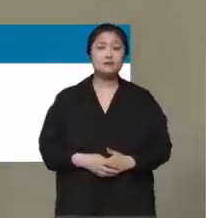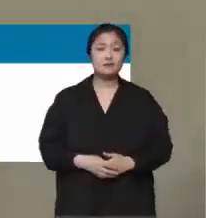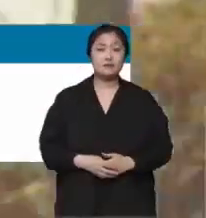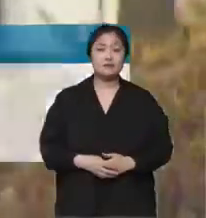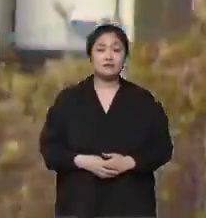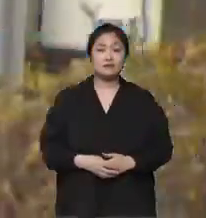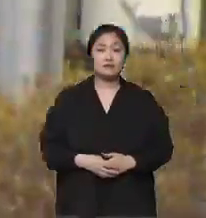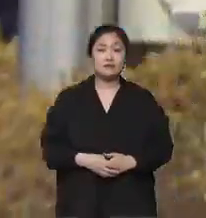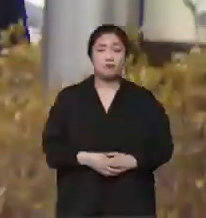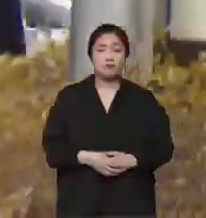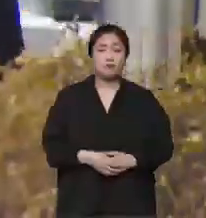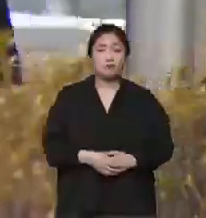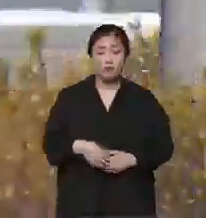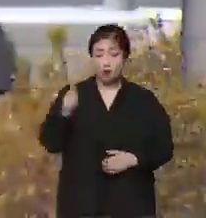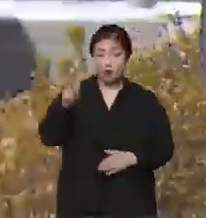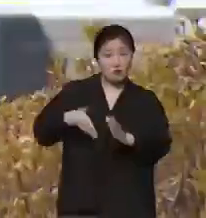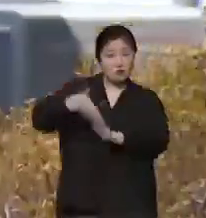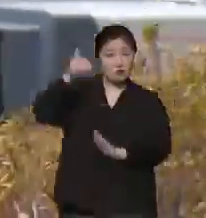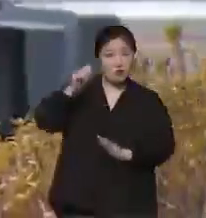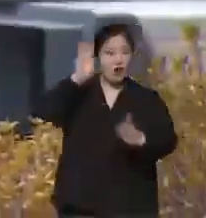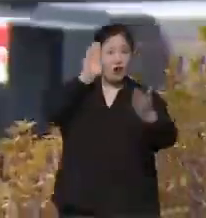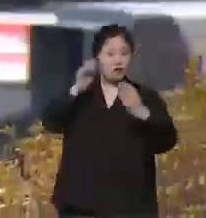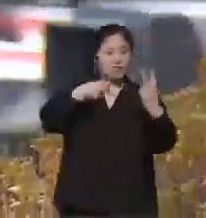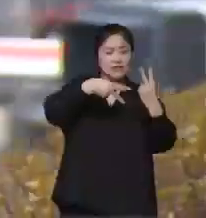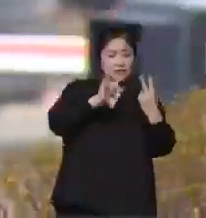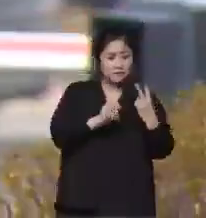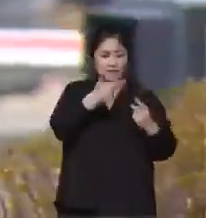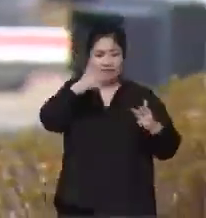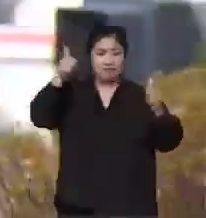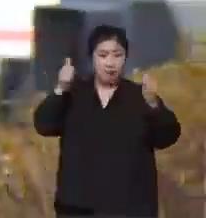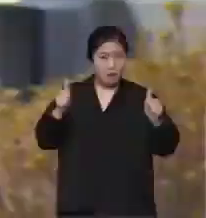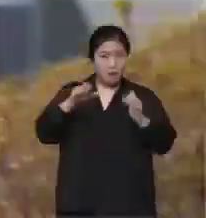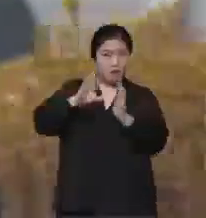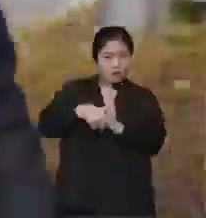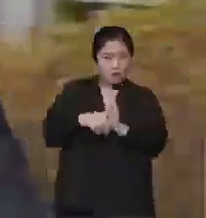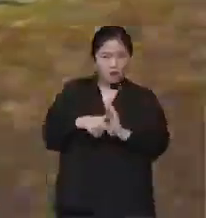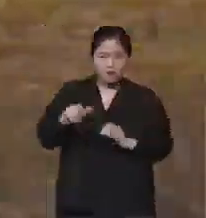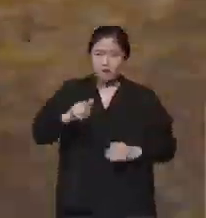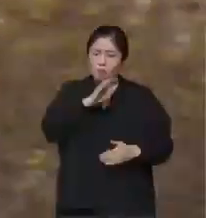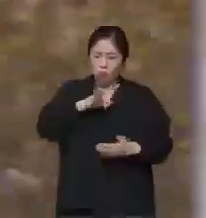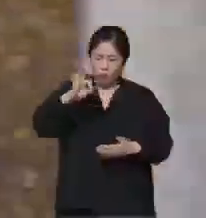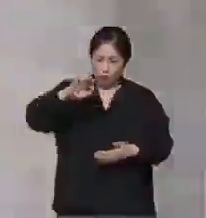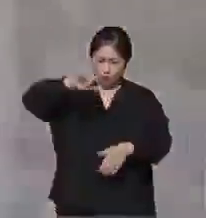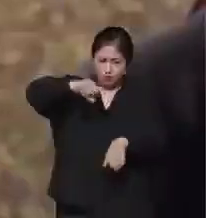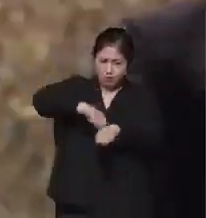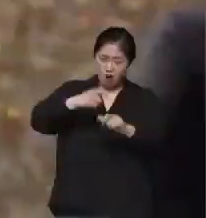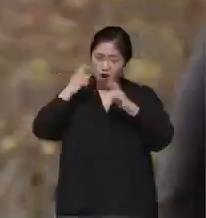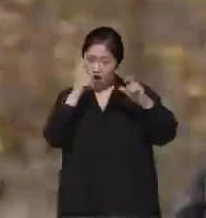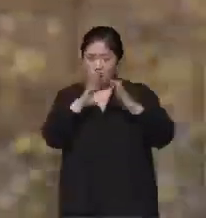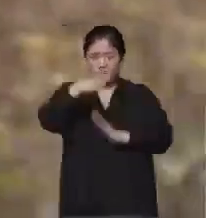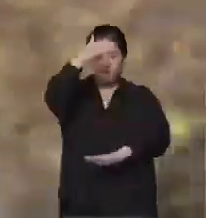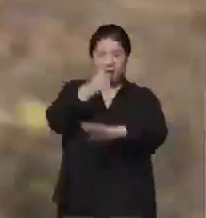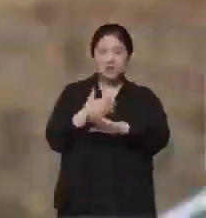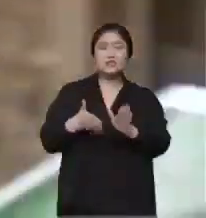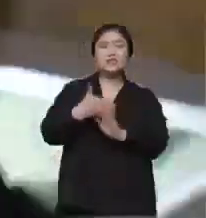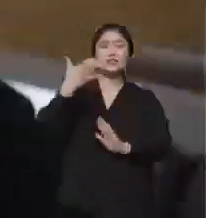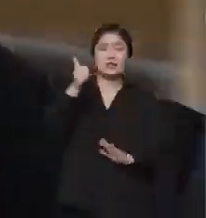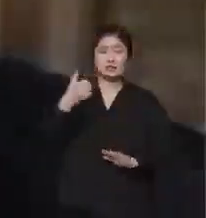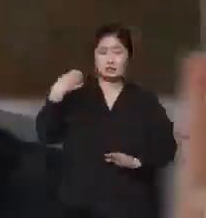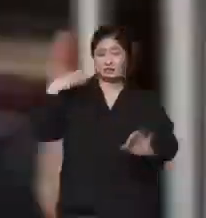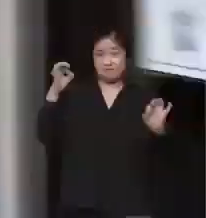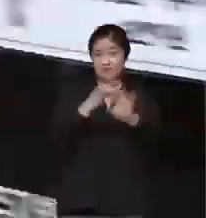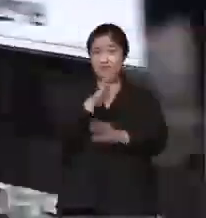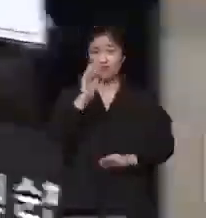하겠습니다. 허 시장은 앞으로 2심과 대법원에서도 금고 이상의 형을 받으면 최종 시장직을 잃게